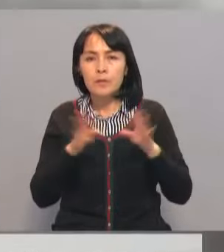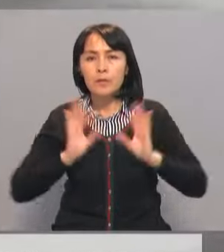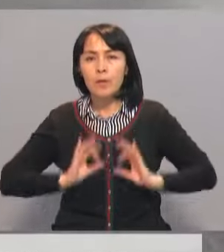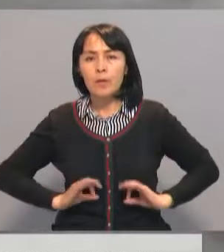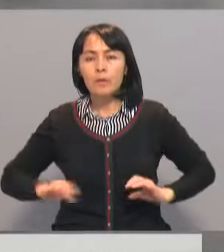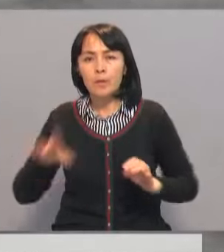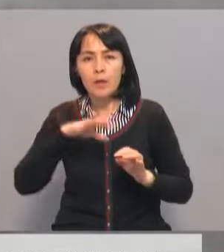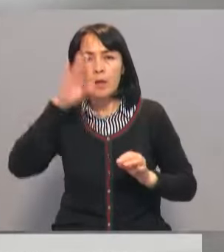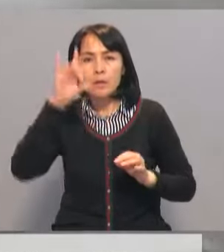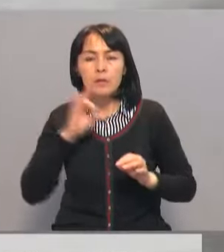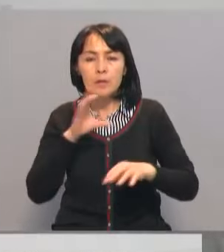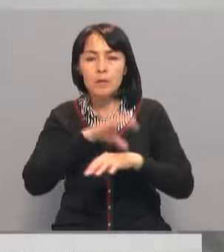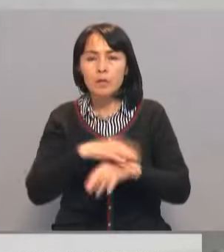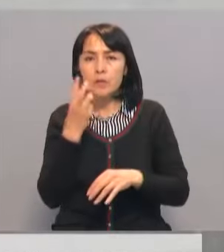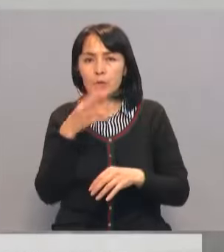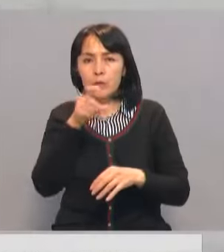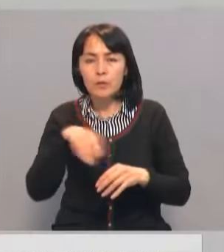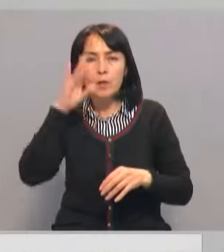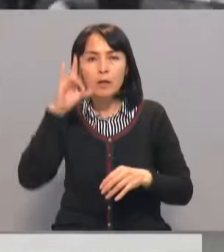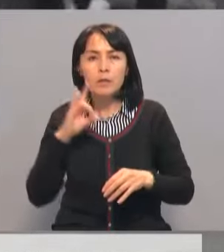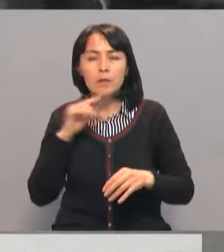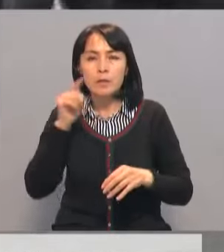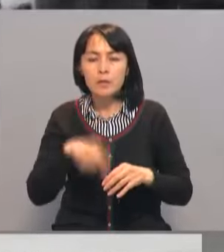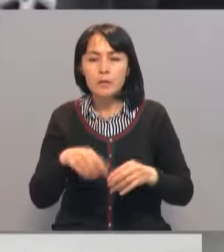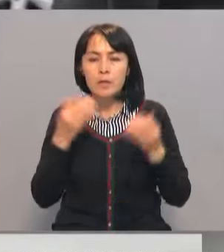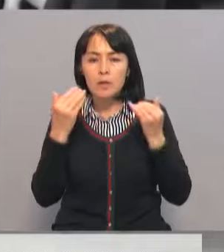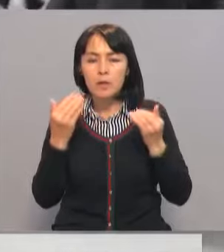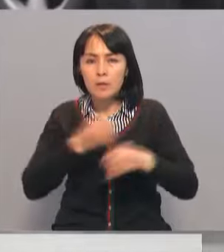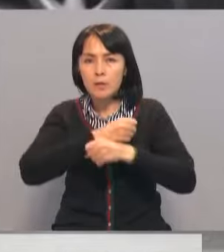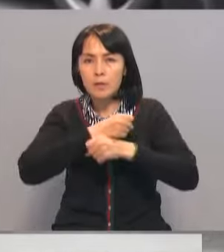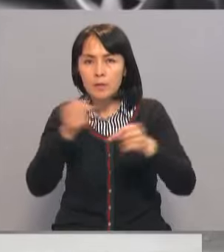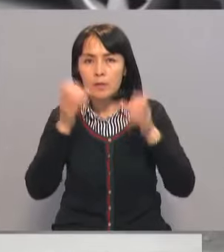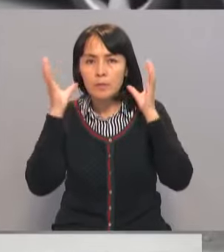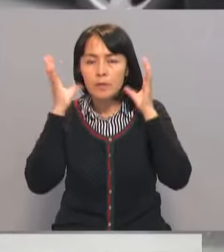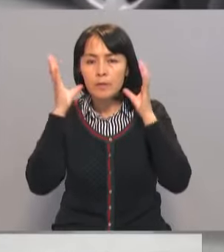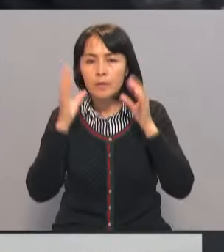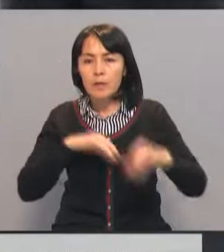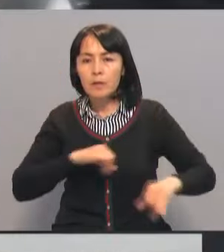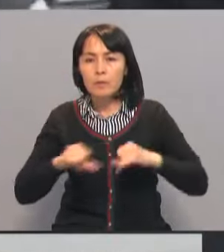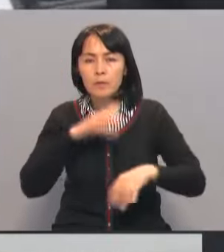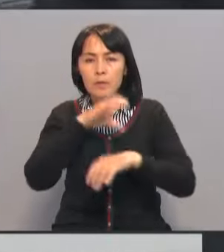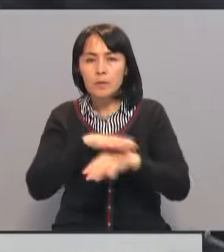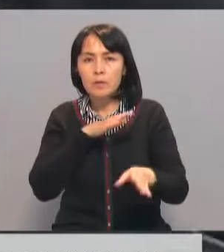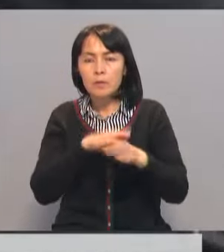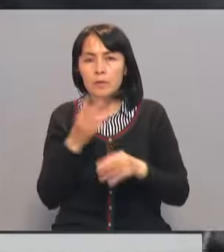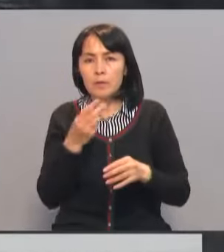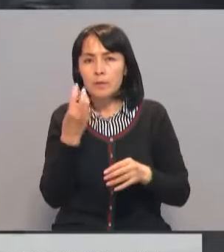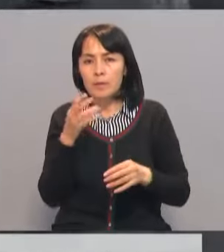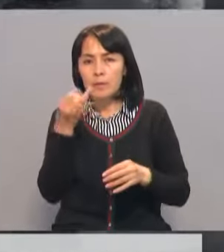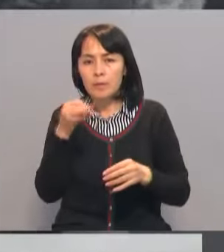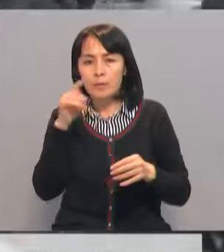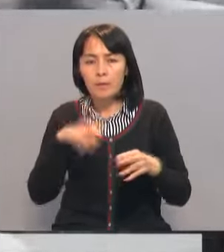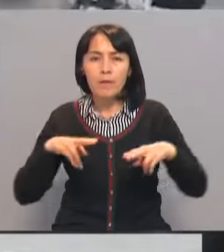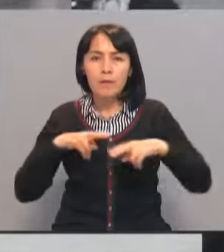прокуратуры Республики Казахстан задержал 3 граждан Казахстана, подозреваемых в экстремистской деятельности. Задержания прошли 2 и 3 мая